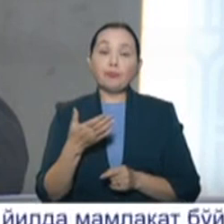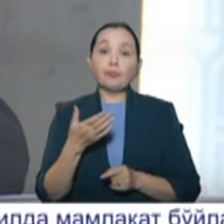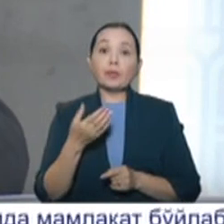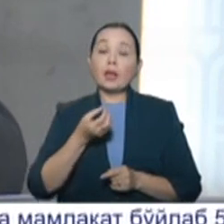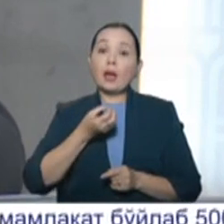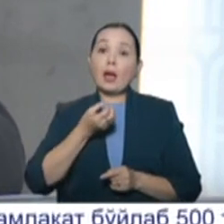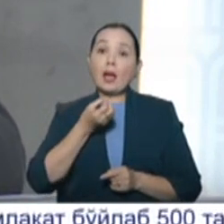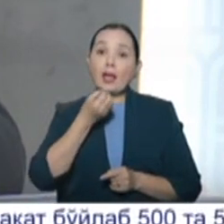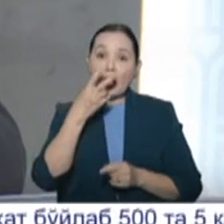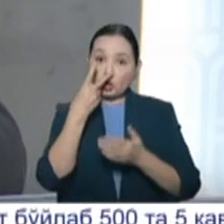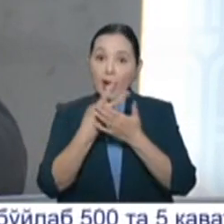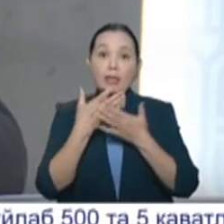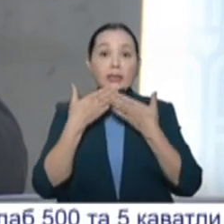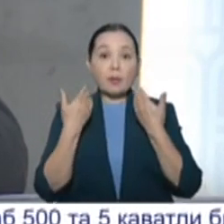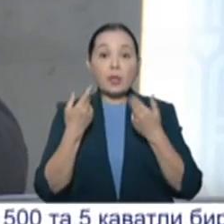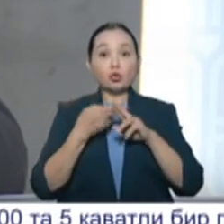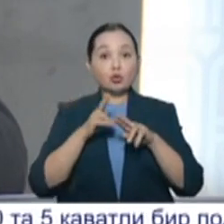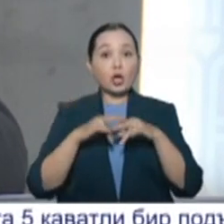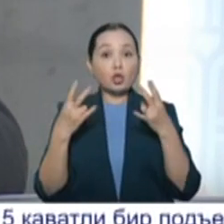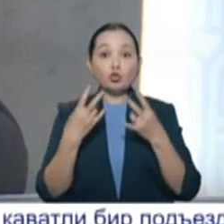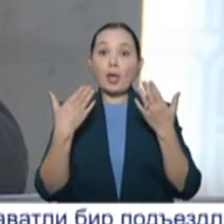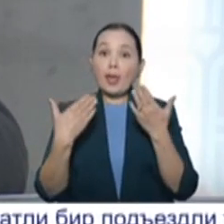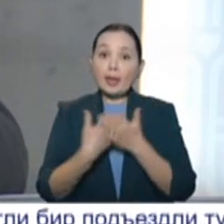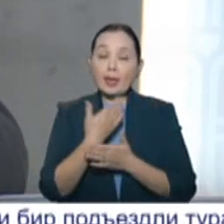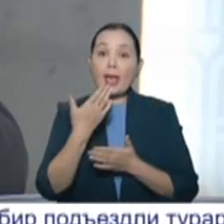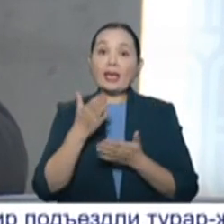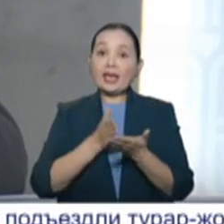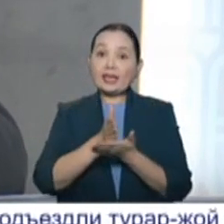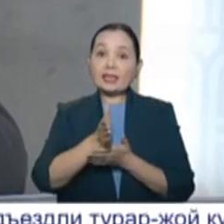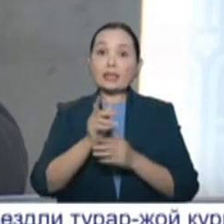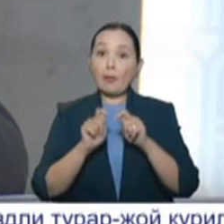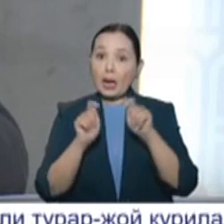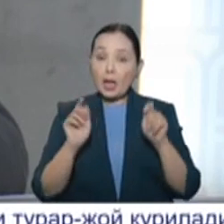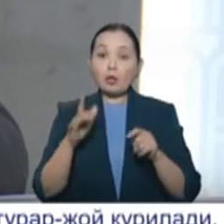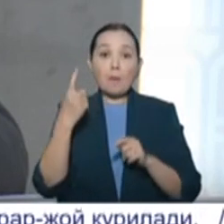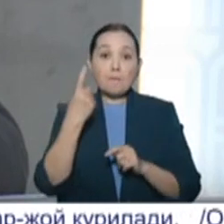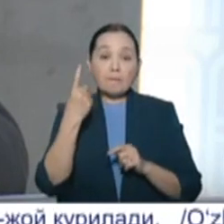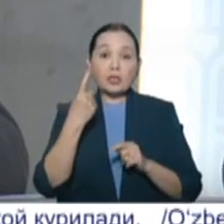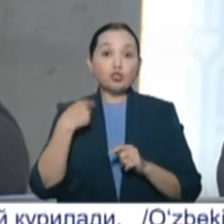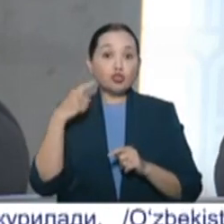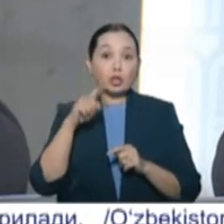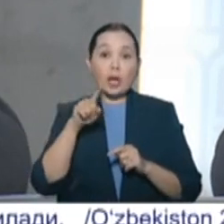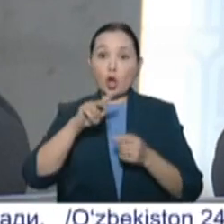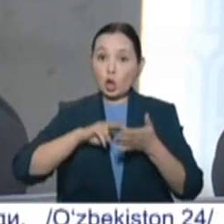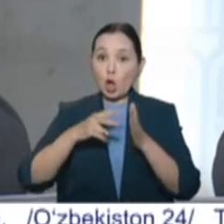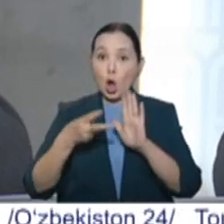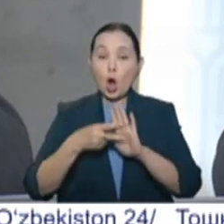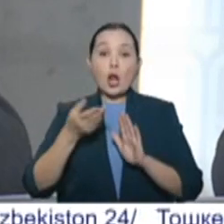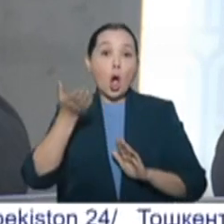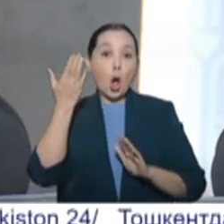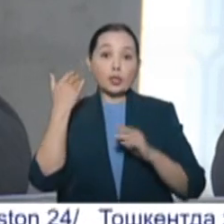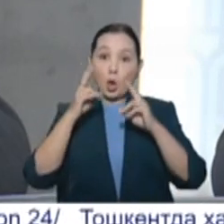yaxshi qaratilmayapti. O'shaning uchun hozir yangi tizim qilyapmiz. Birinchidan bu loyiha oldi